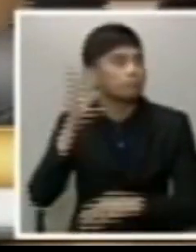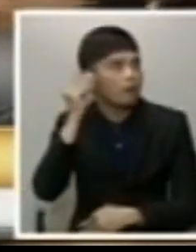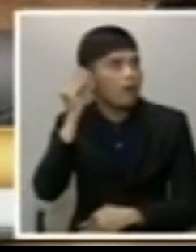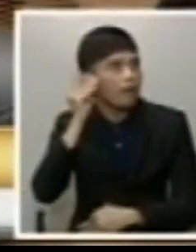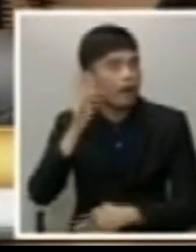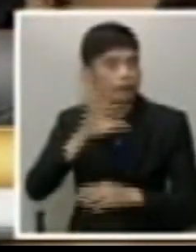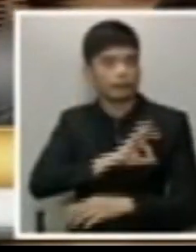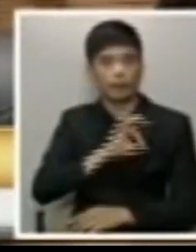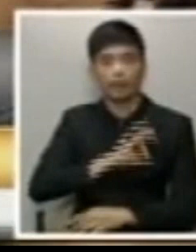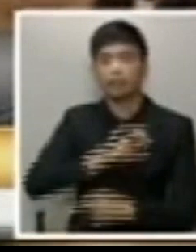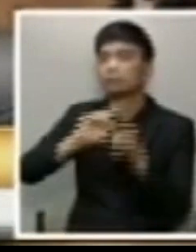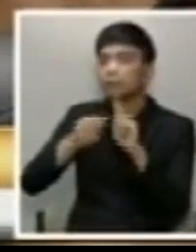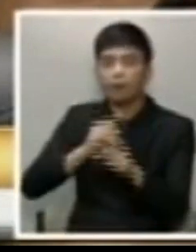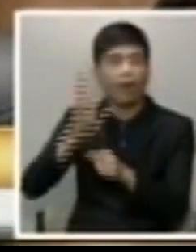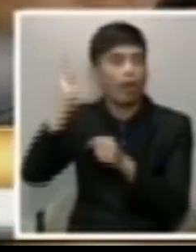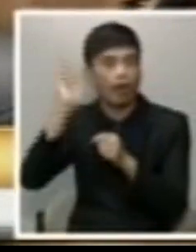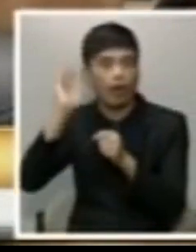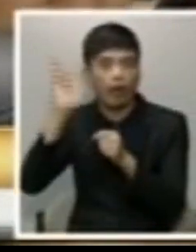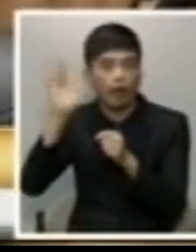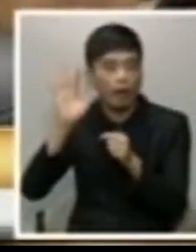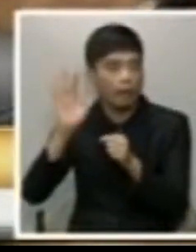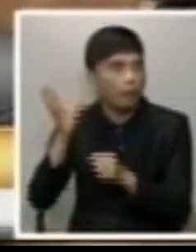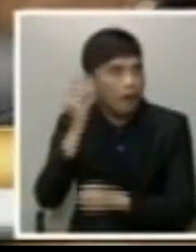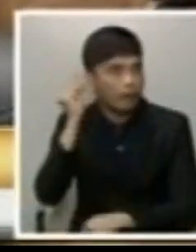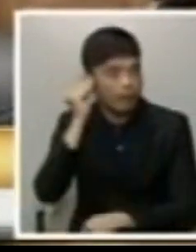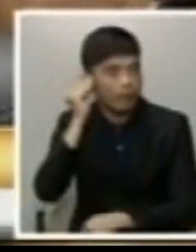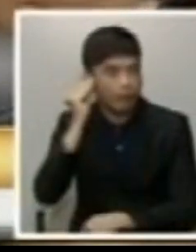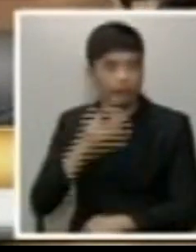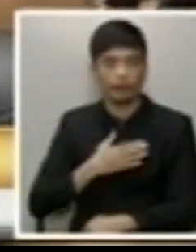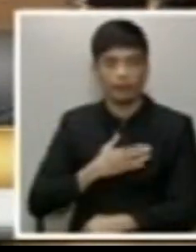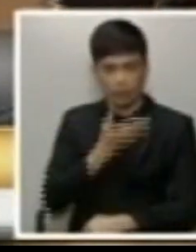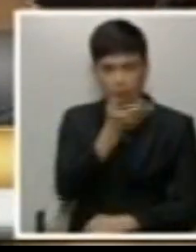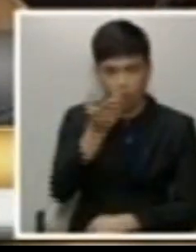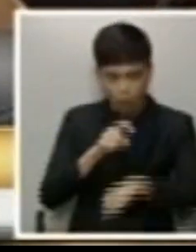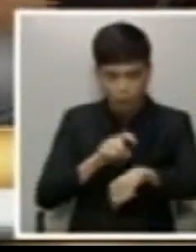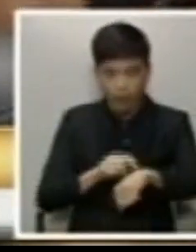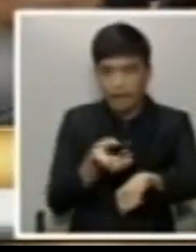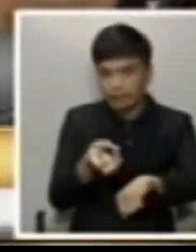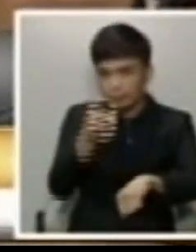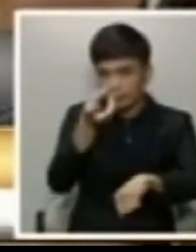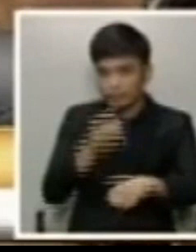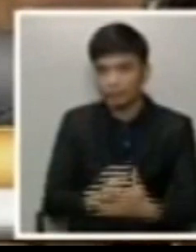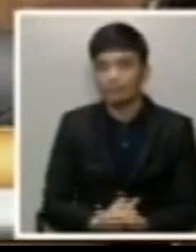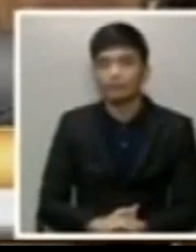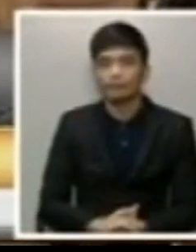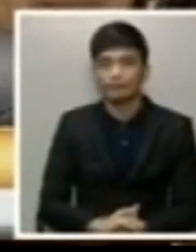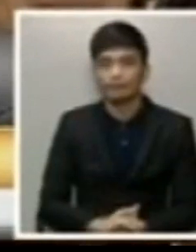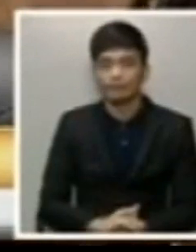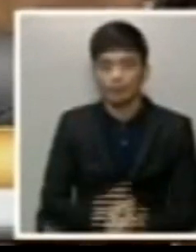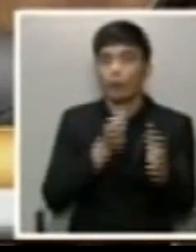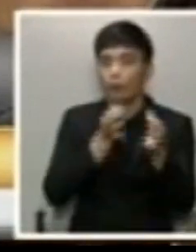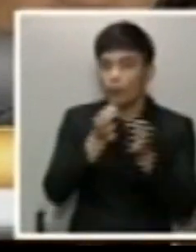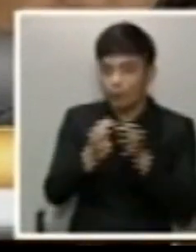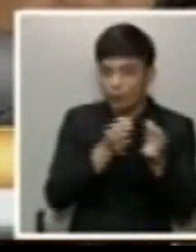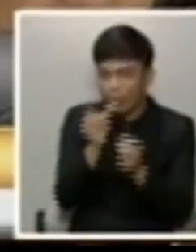าหลายท่านหลายพรรคแล้วนะครับผมก็จะรบกวนเวลาสภาไม่มากหรอกครับจะขออภิปราย